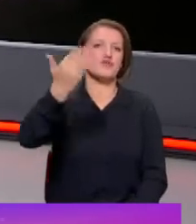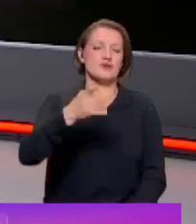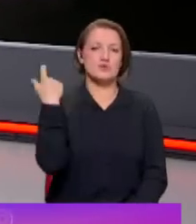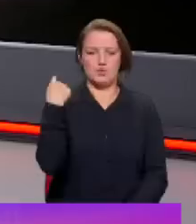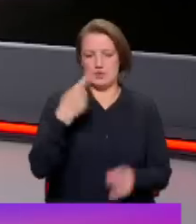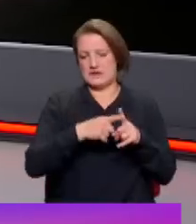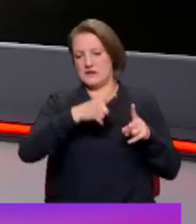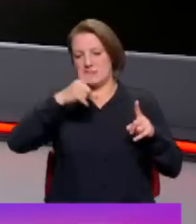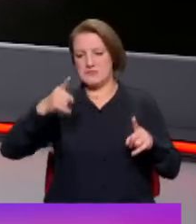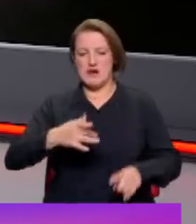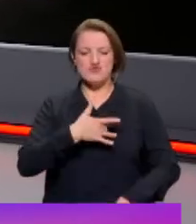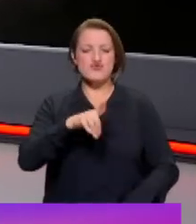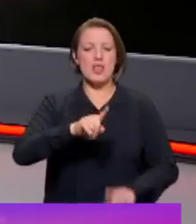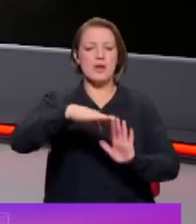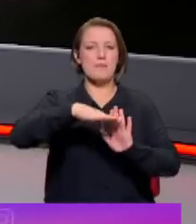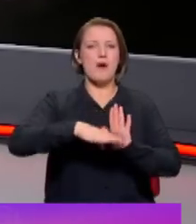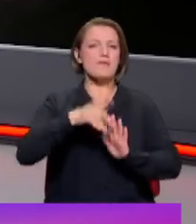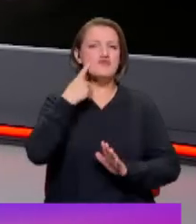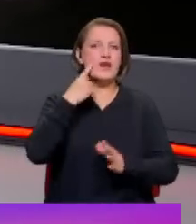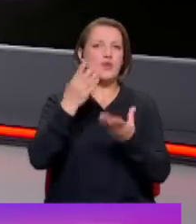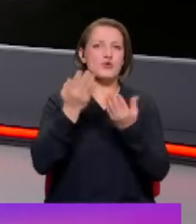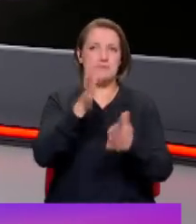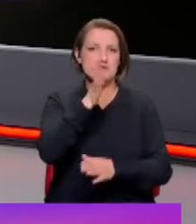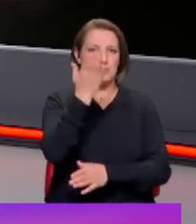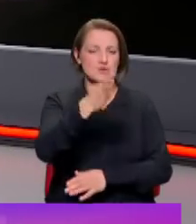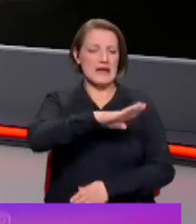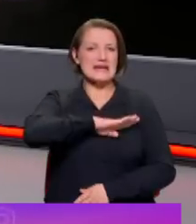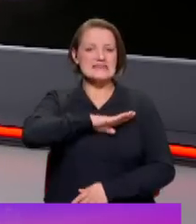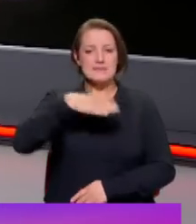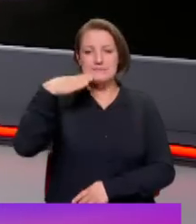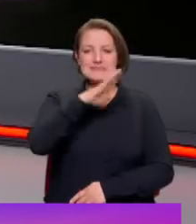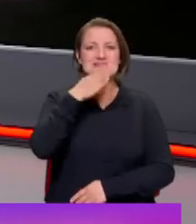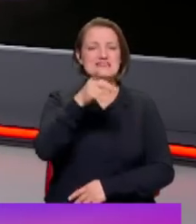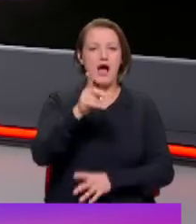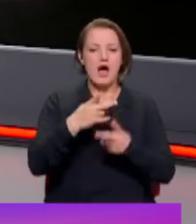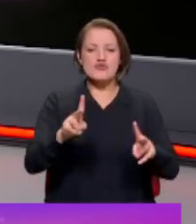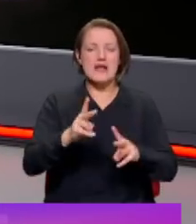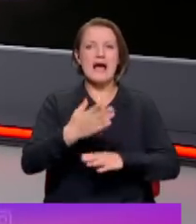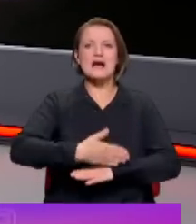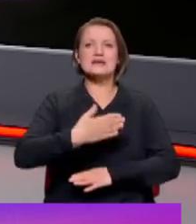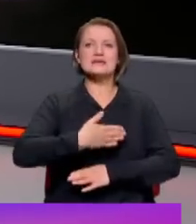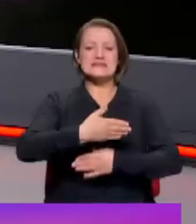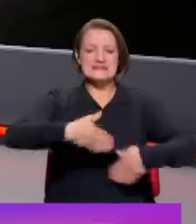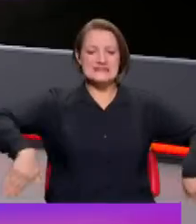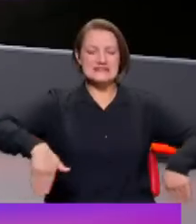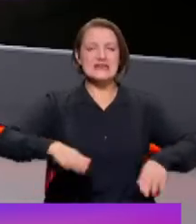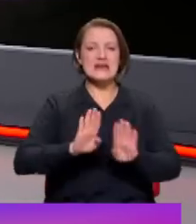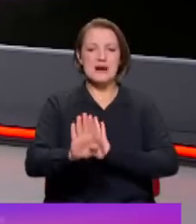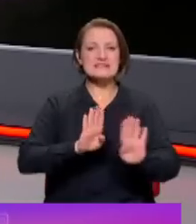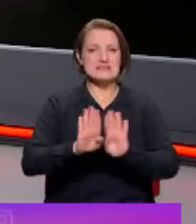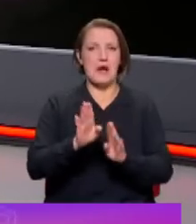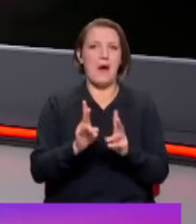itibariyle canlı yayında şahitlik ettik biliyorsunuz Gazi'nin Mısır'a açılan sınır kapısı refah kısıtlı olarak